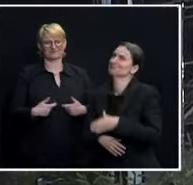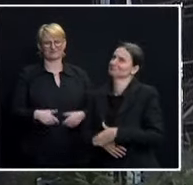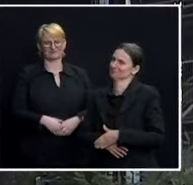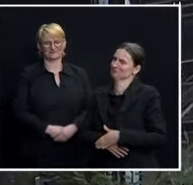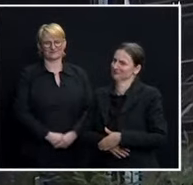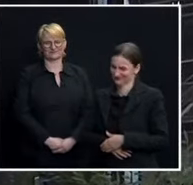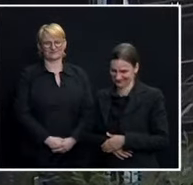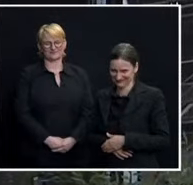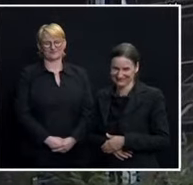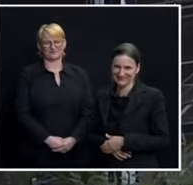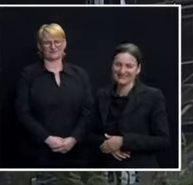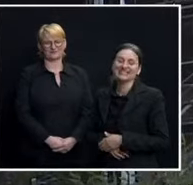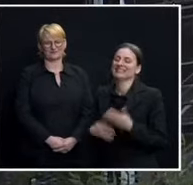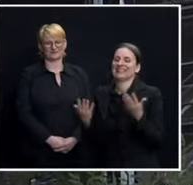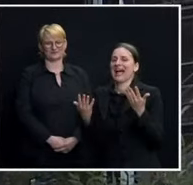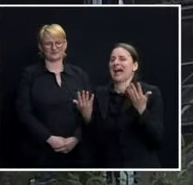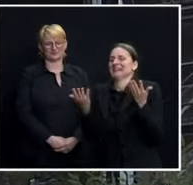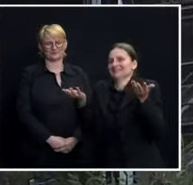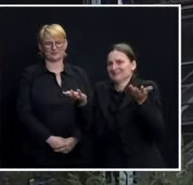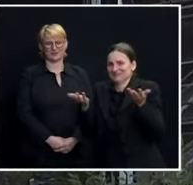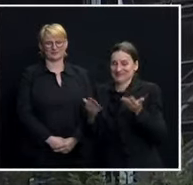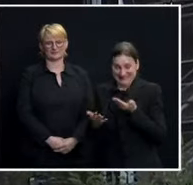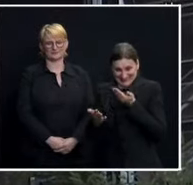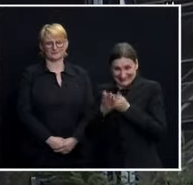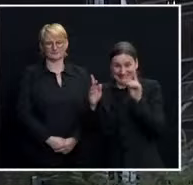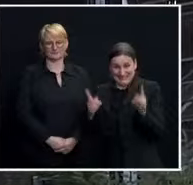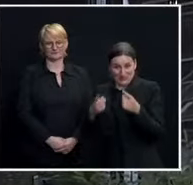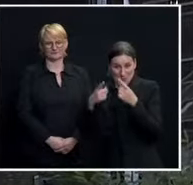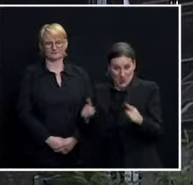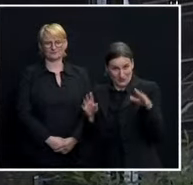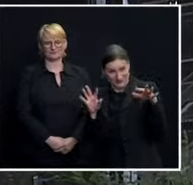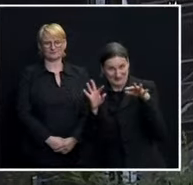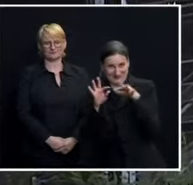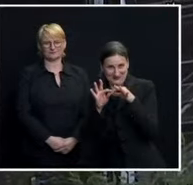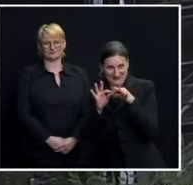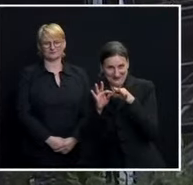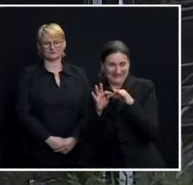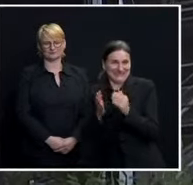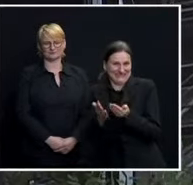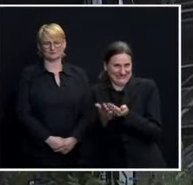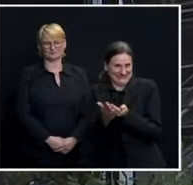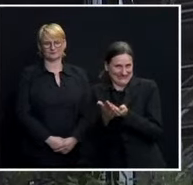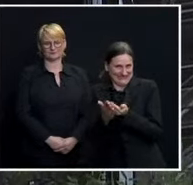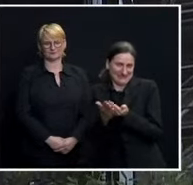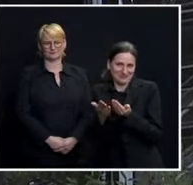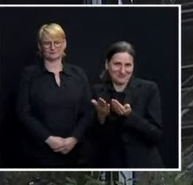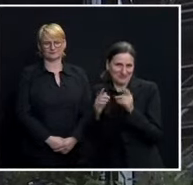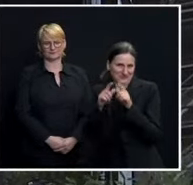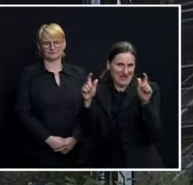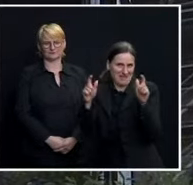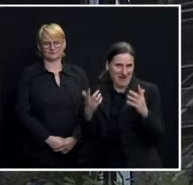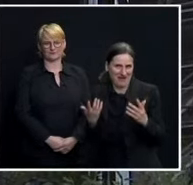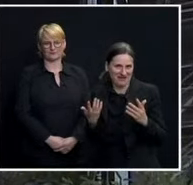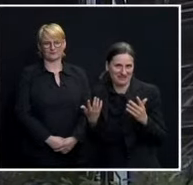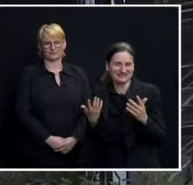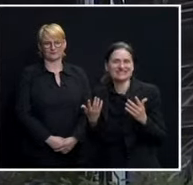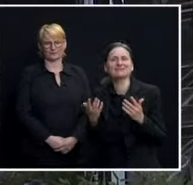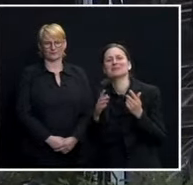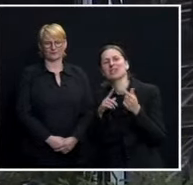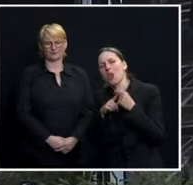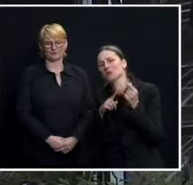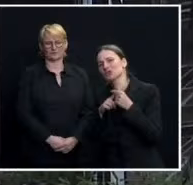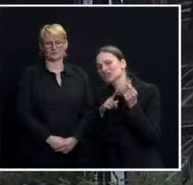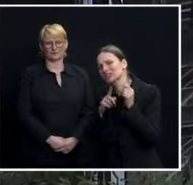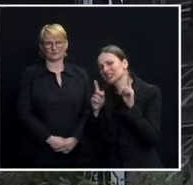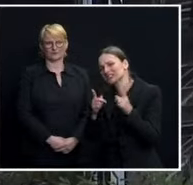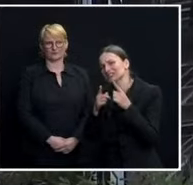Und es geht im weitesten Sinne in diesem nächsten Lied darum, es ist irgendwie ein lustiges Lied,